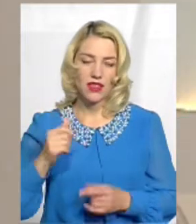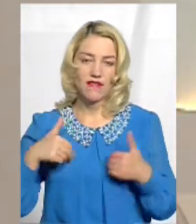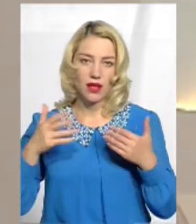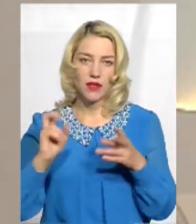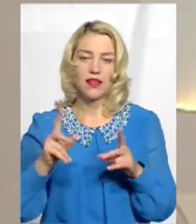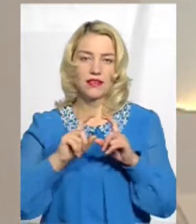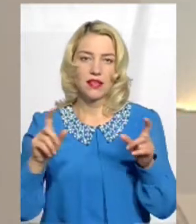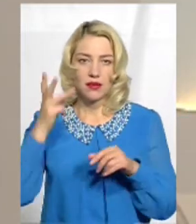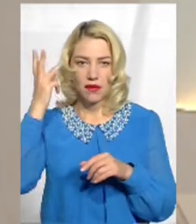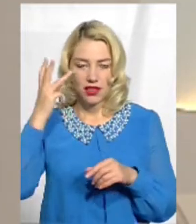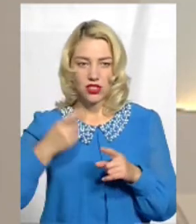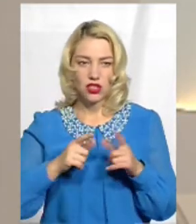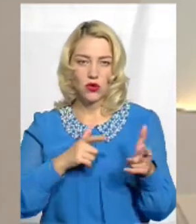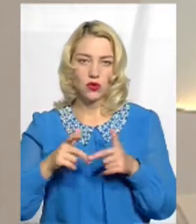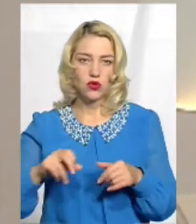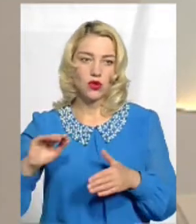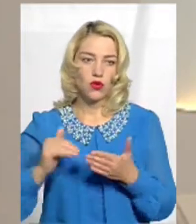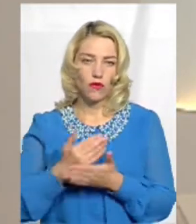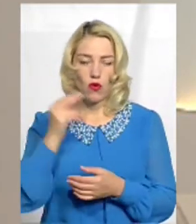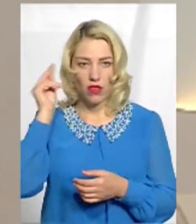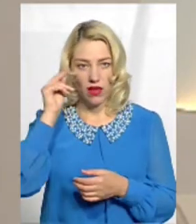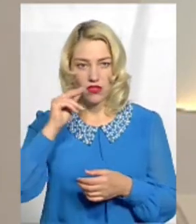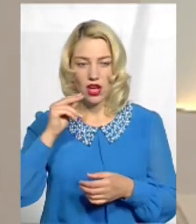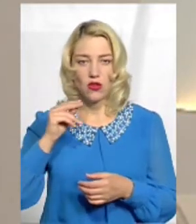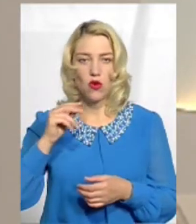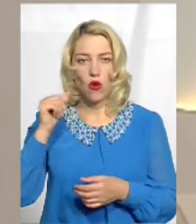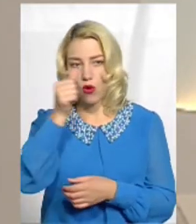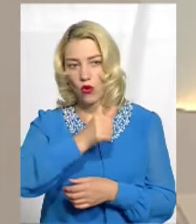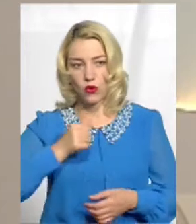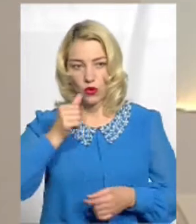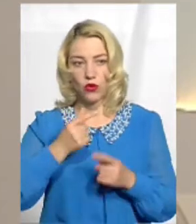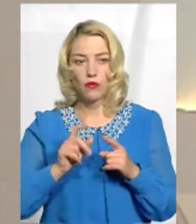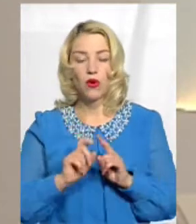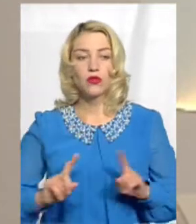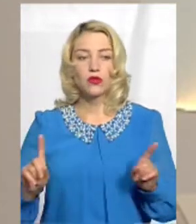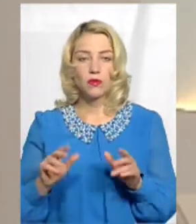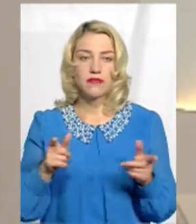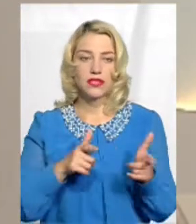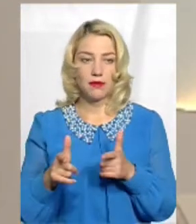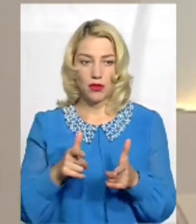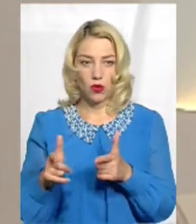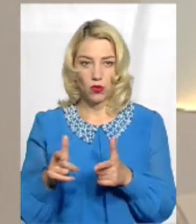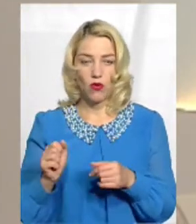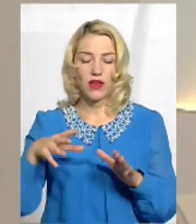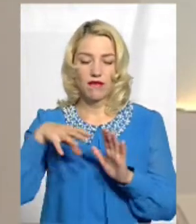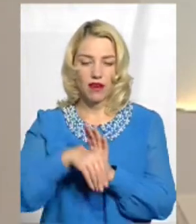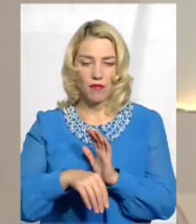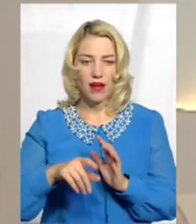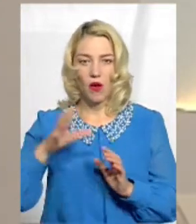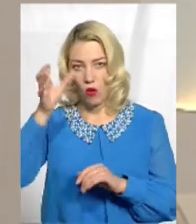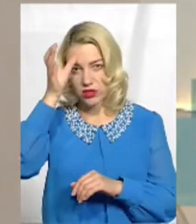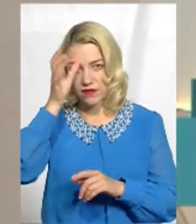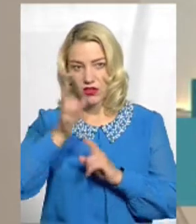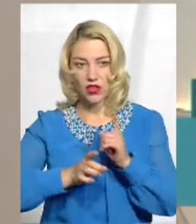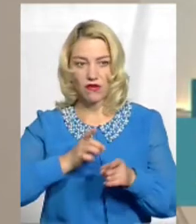заклади освіти Хмельниччини готуються до нового навчального року? Про особливості підготовки в рамках освітньої